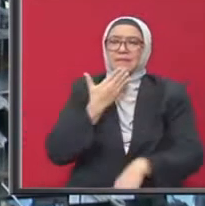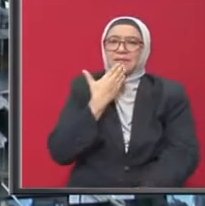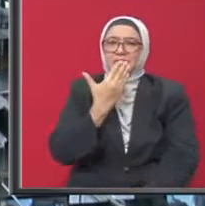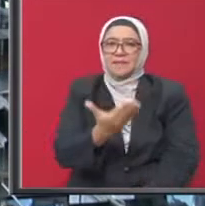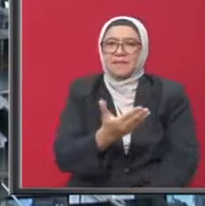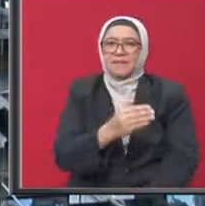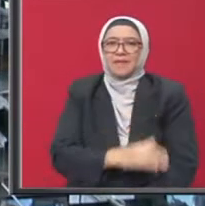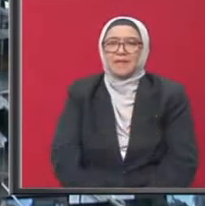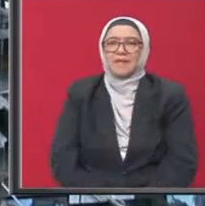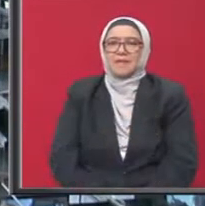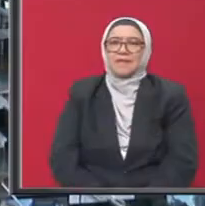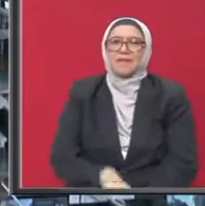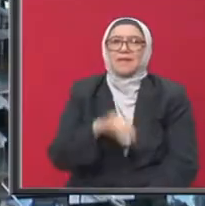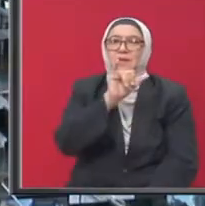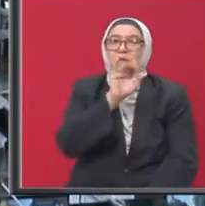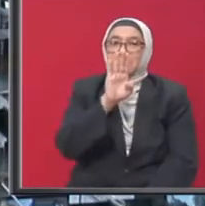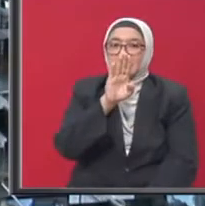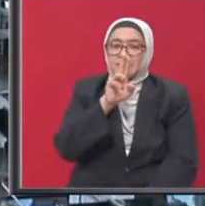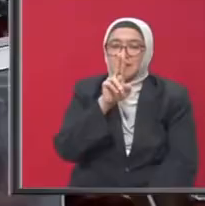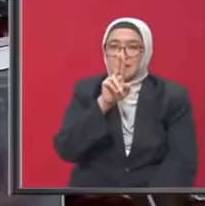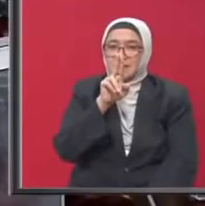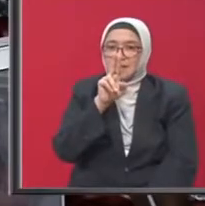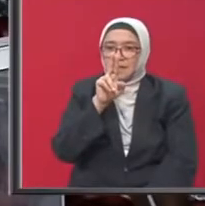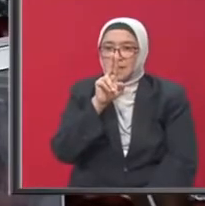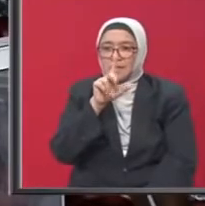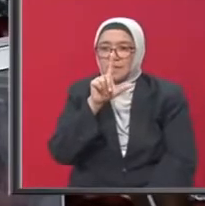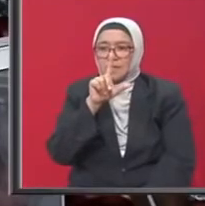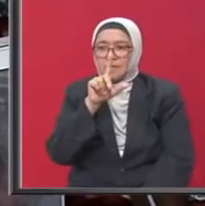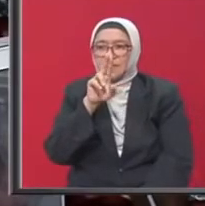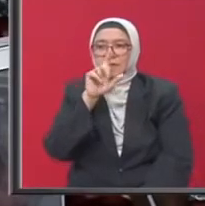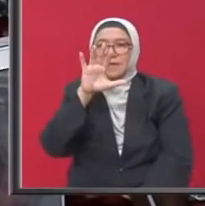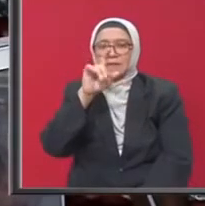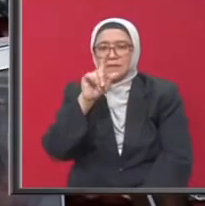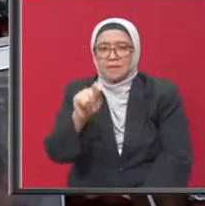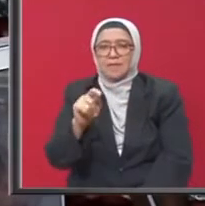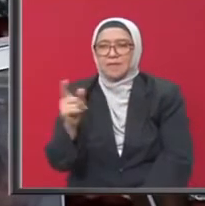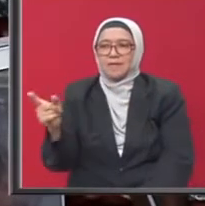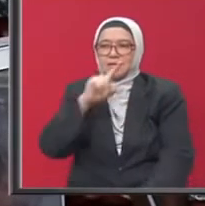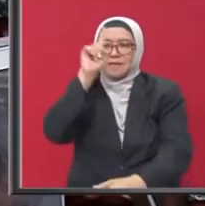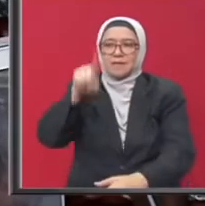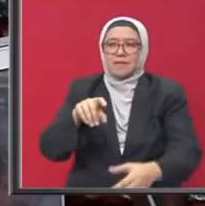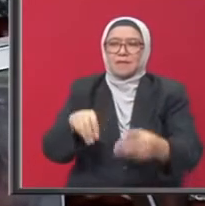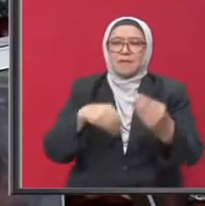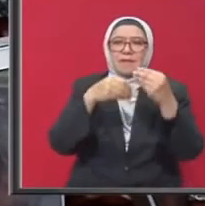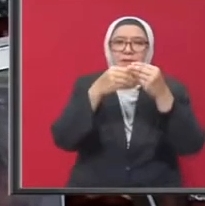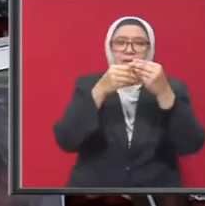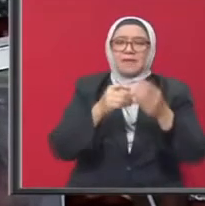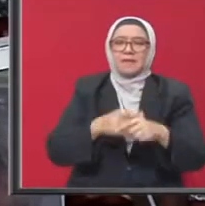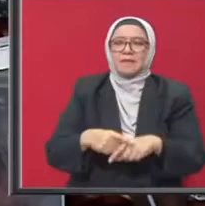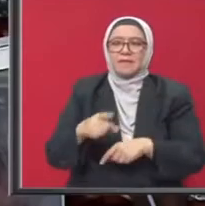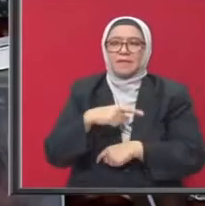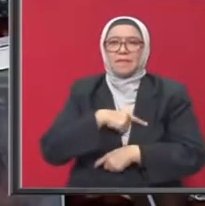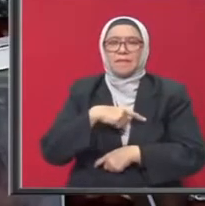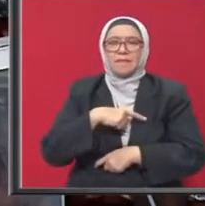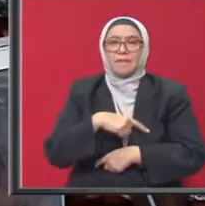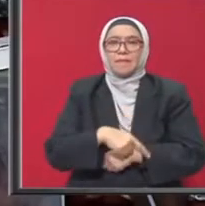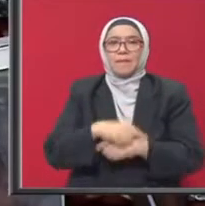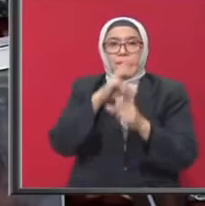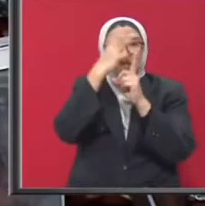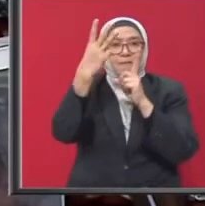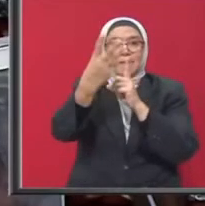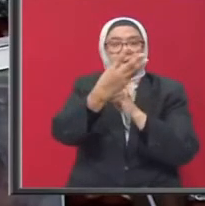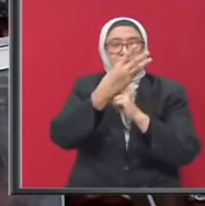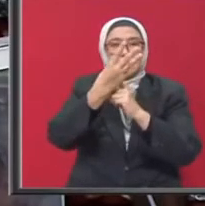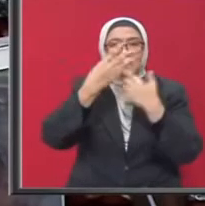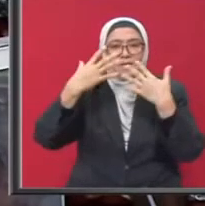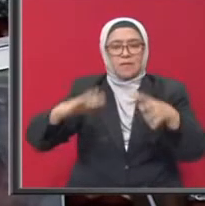bohong amat berguna enggak di atas soalnya dikemukakan jabatan kebajikan masyarakat telah diperuntukkan sebanyak 24